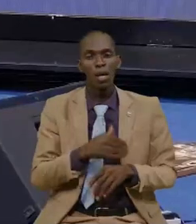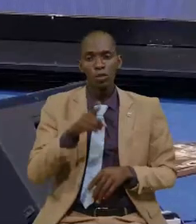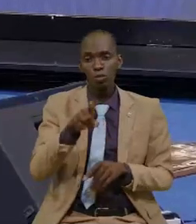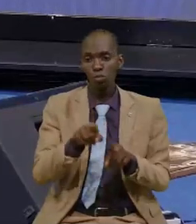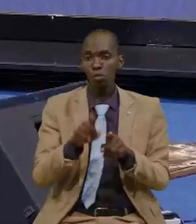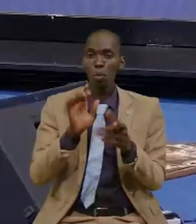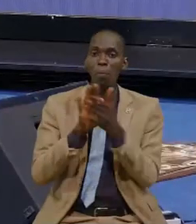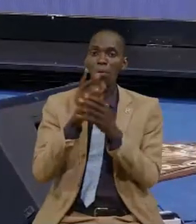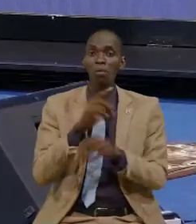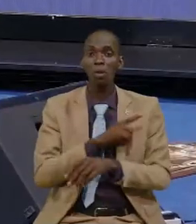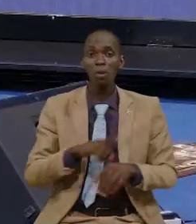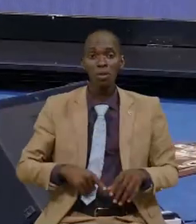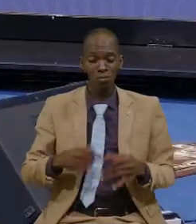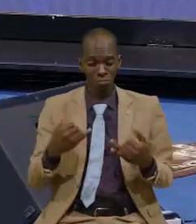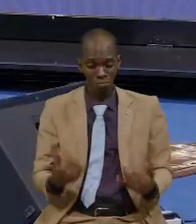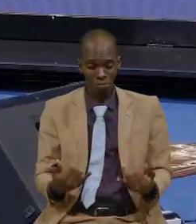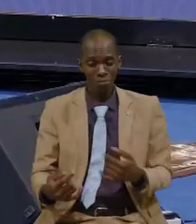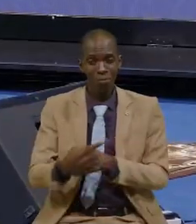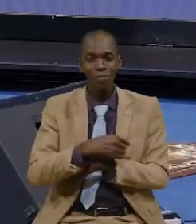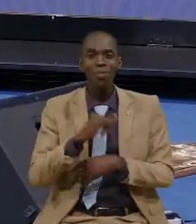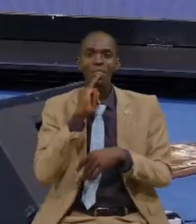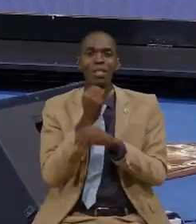crois au Seigneur. Et ce jour,